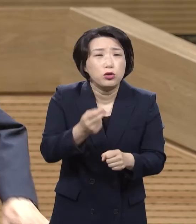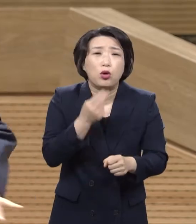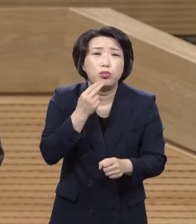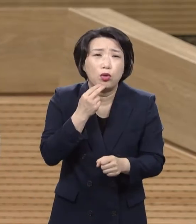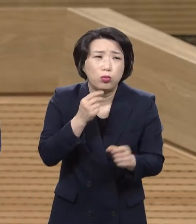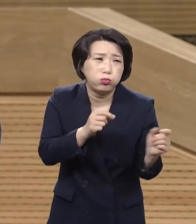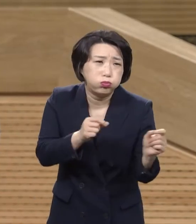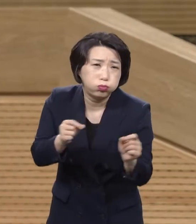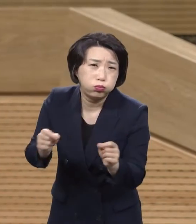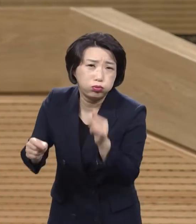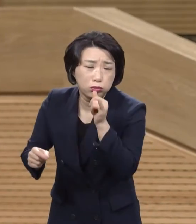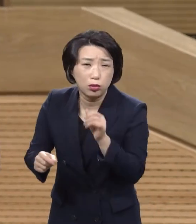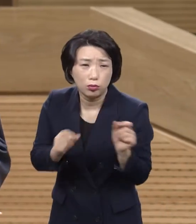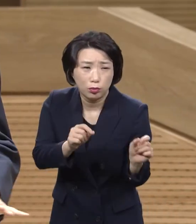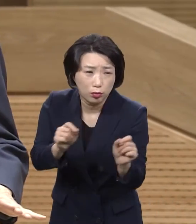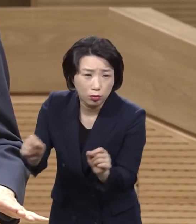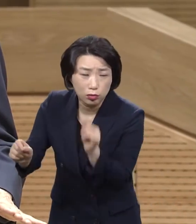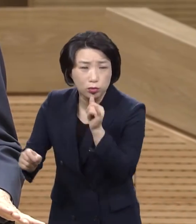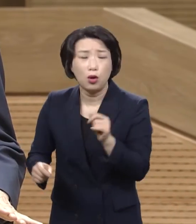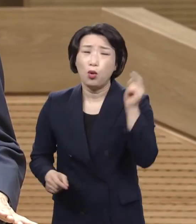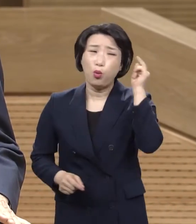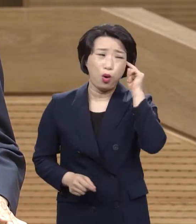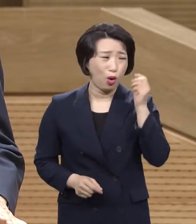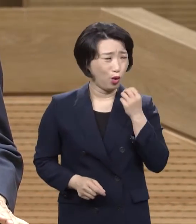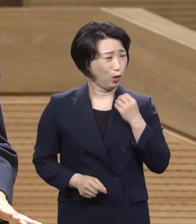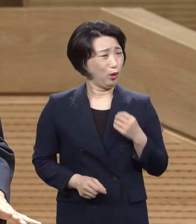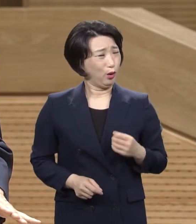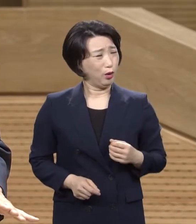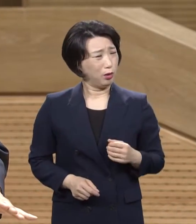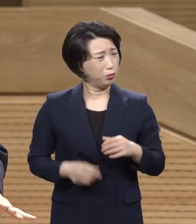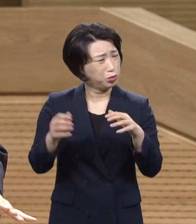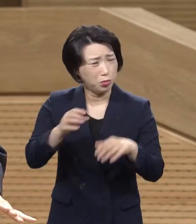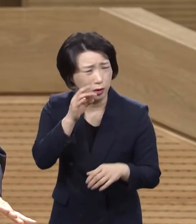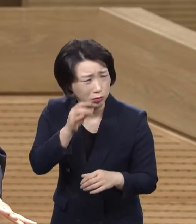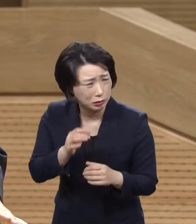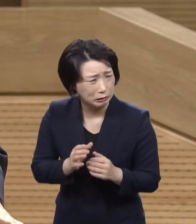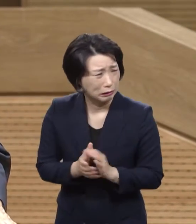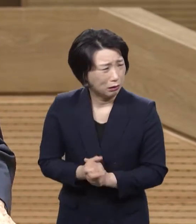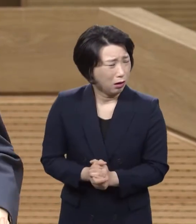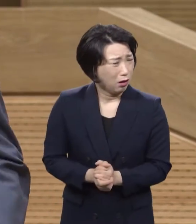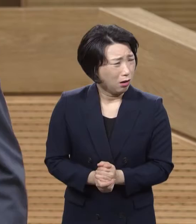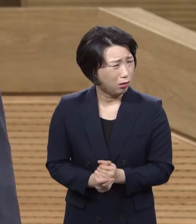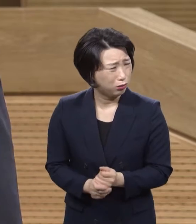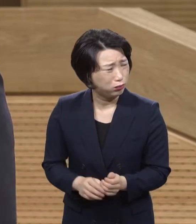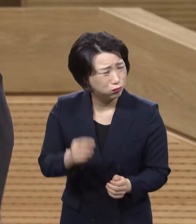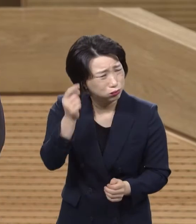하시고 그냥 늦추고 계시나? 비 오면 안 되는 내 생각을